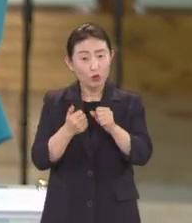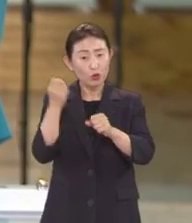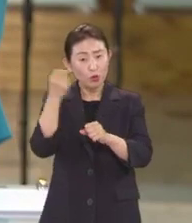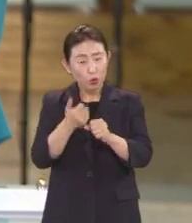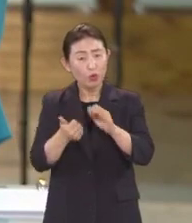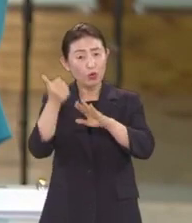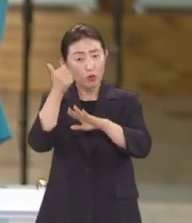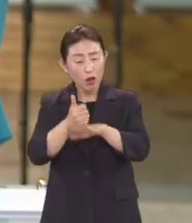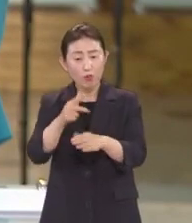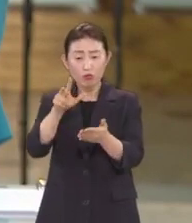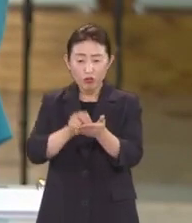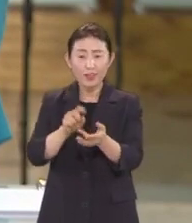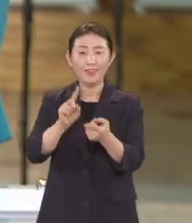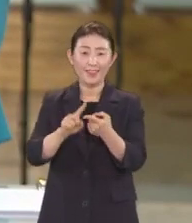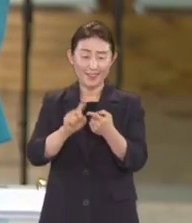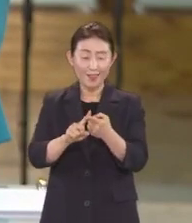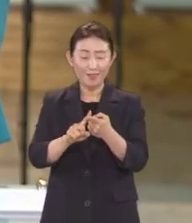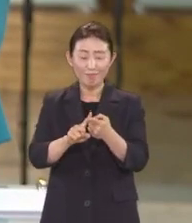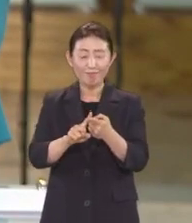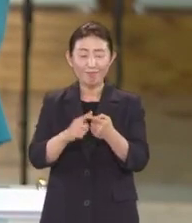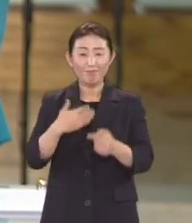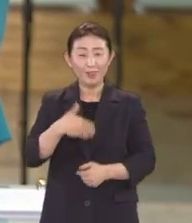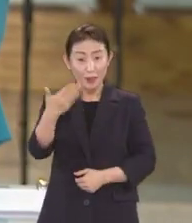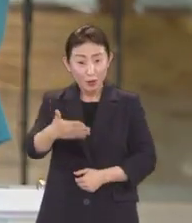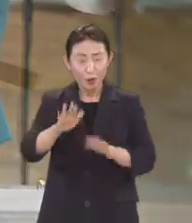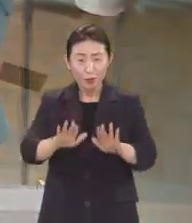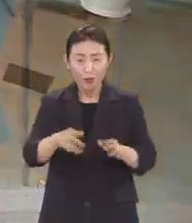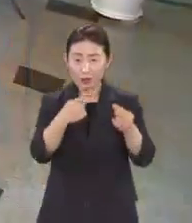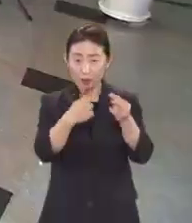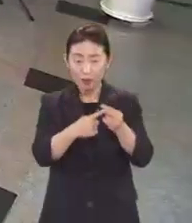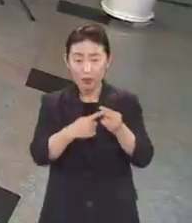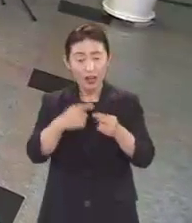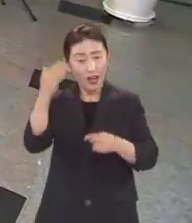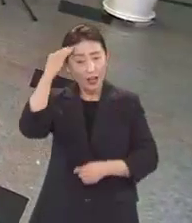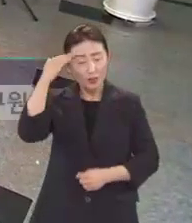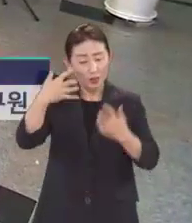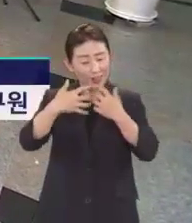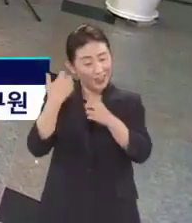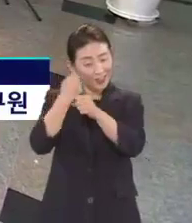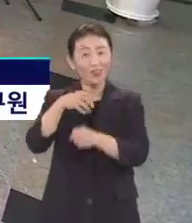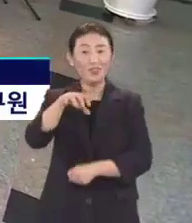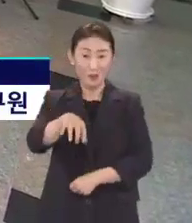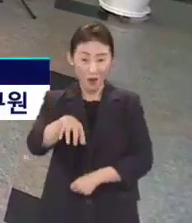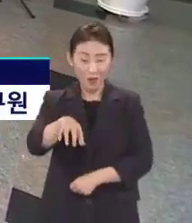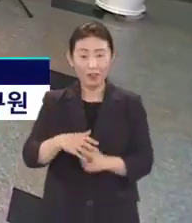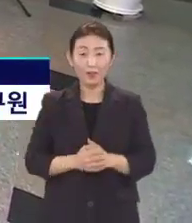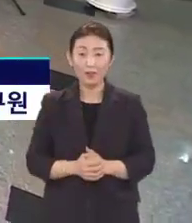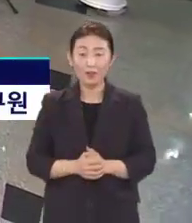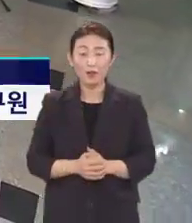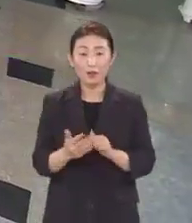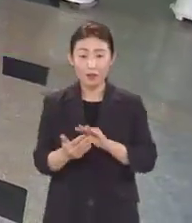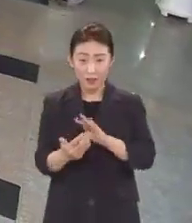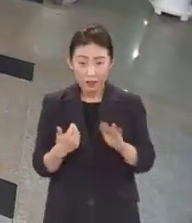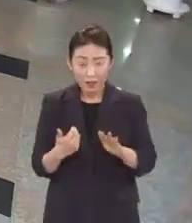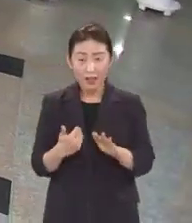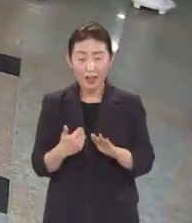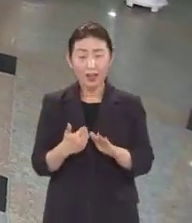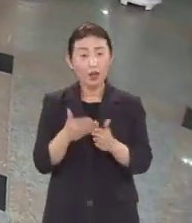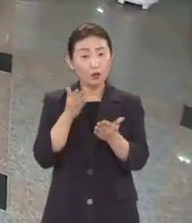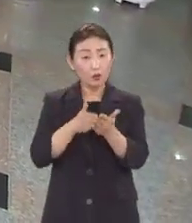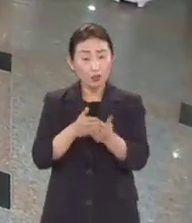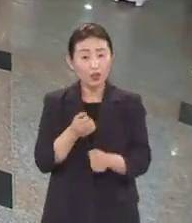짚어보는 현장 뉴스를 마련했습니다. 오늘은 첫 순서로 한국기계연구원에서 진행합니다. 먼저 준비한 소식 전해드린 뒤